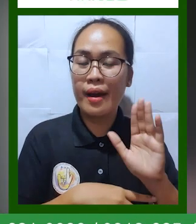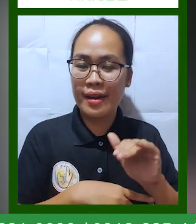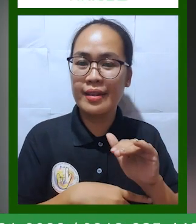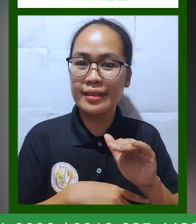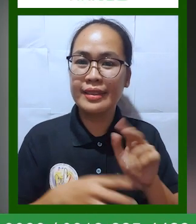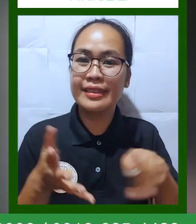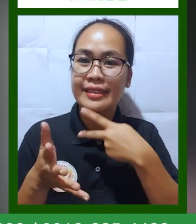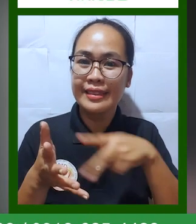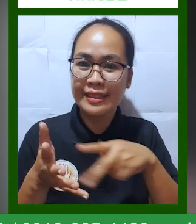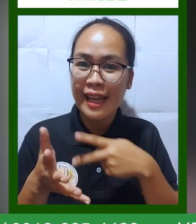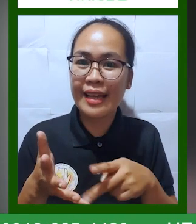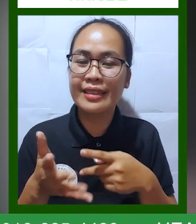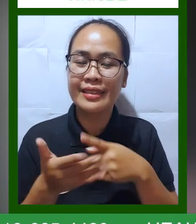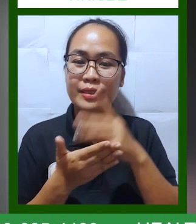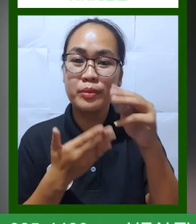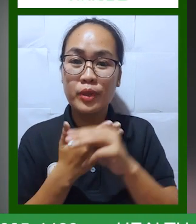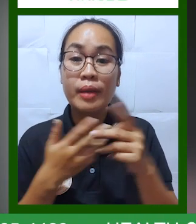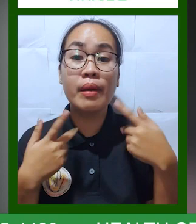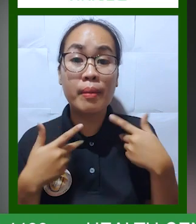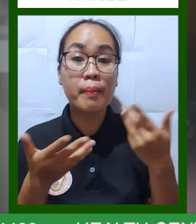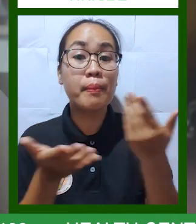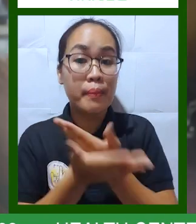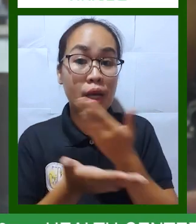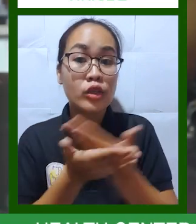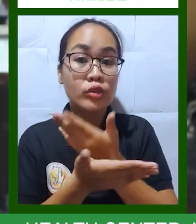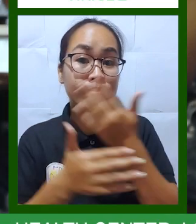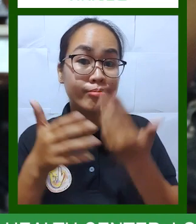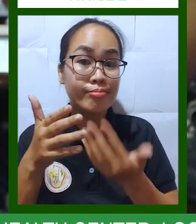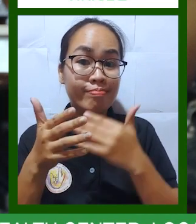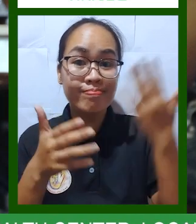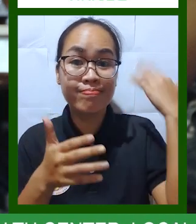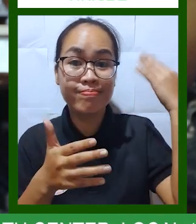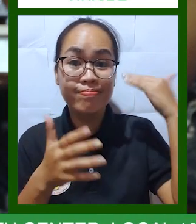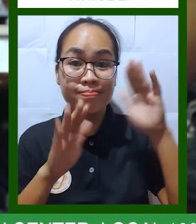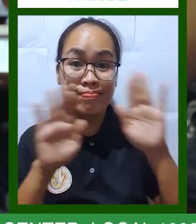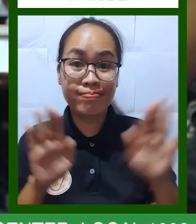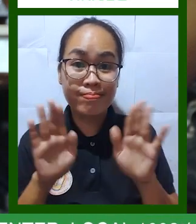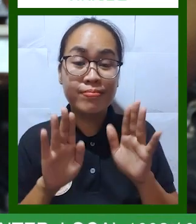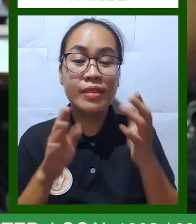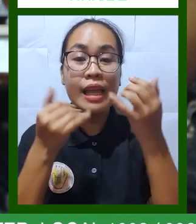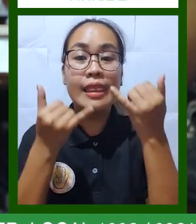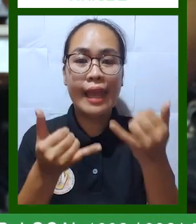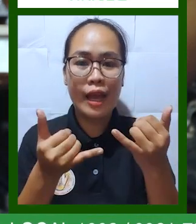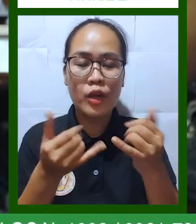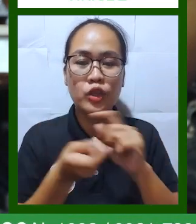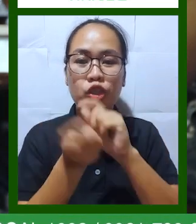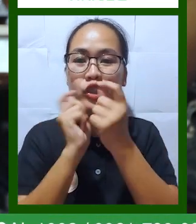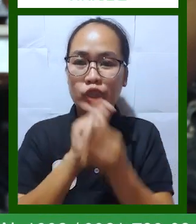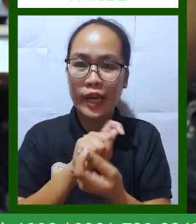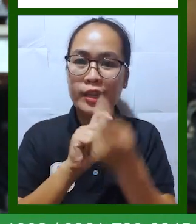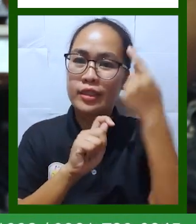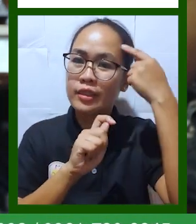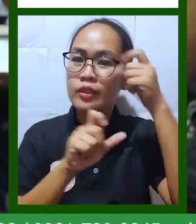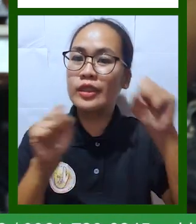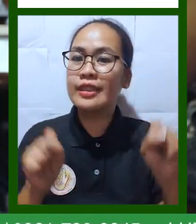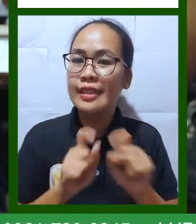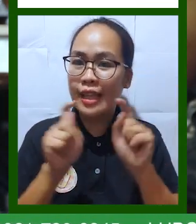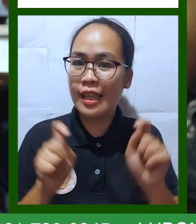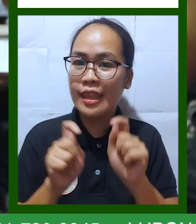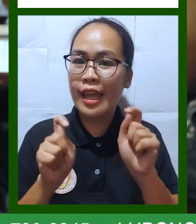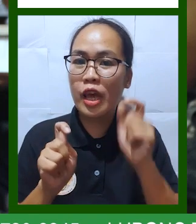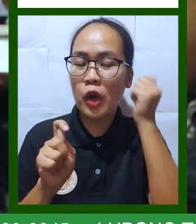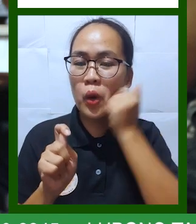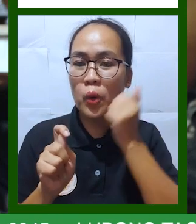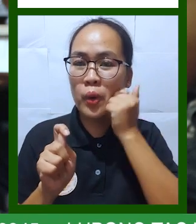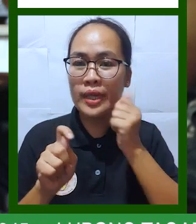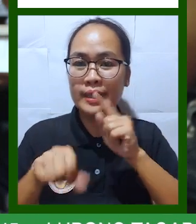Emerald Avenue na may new schedule na. No? Dati Sundays, pero ngayon nag-decide na po tayo gawin na nating Sabado. So every